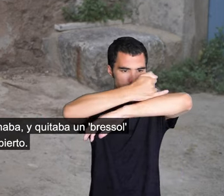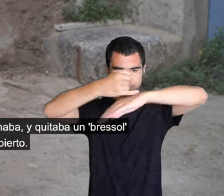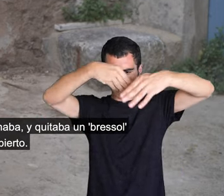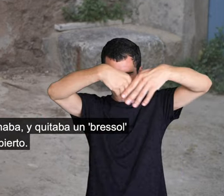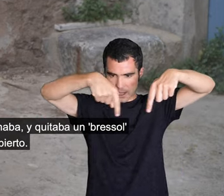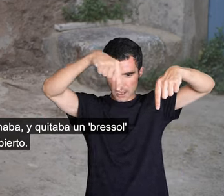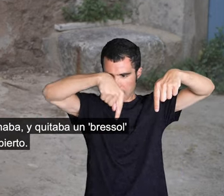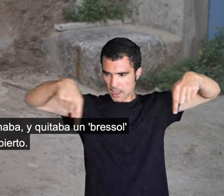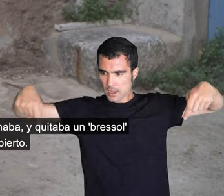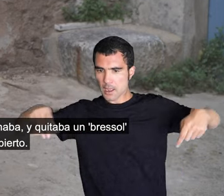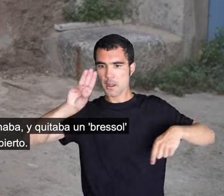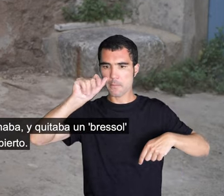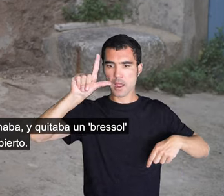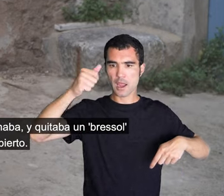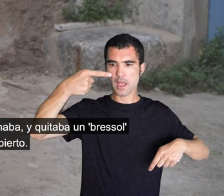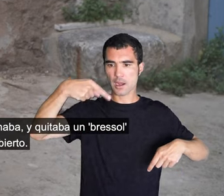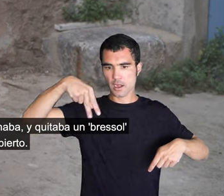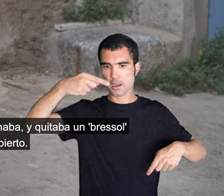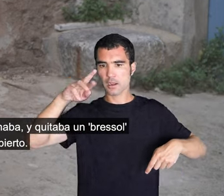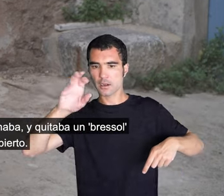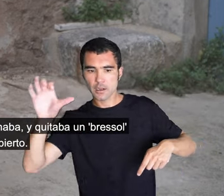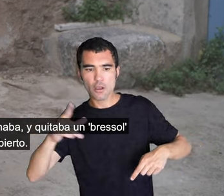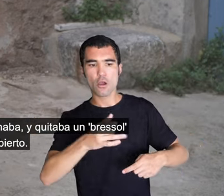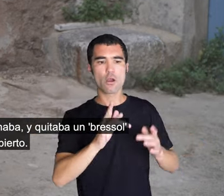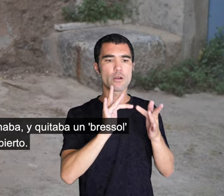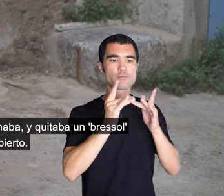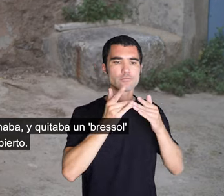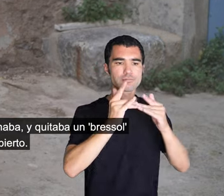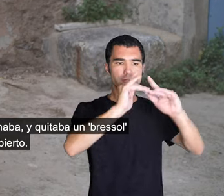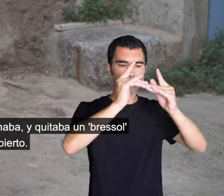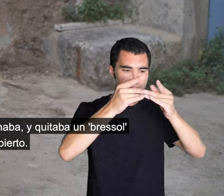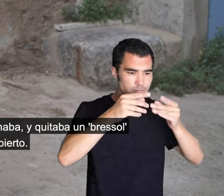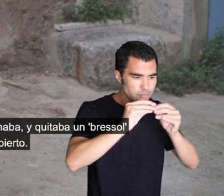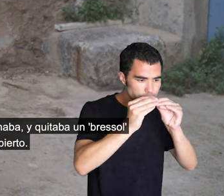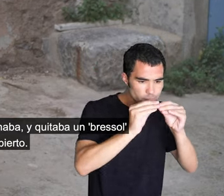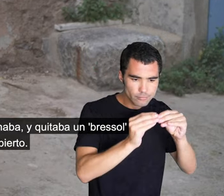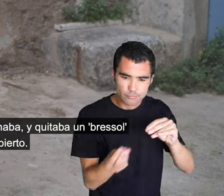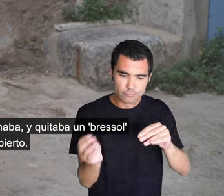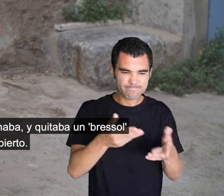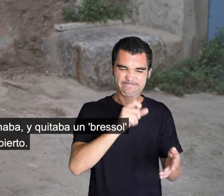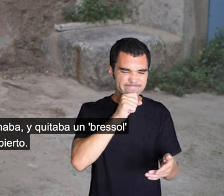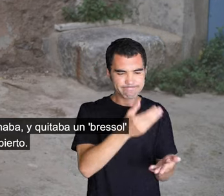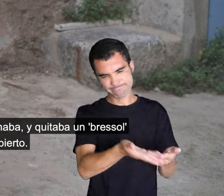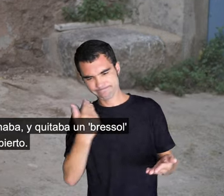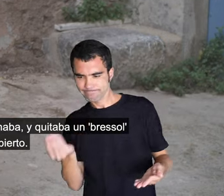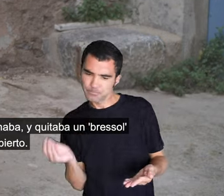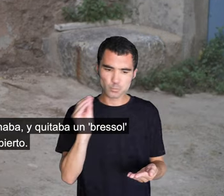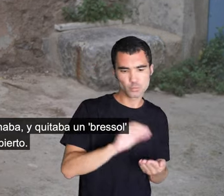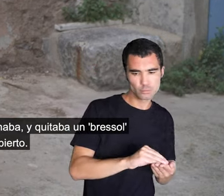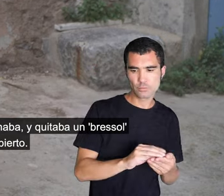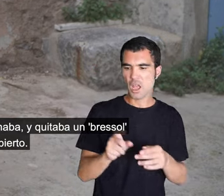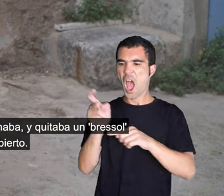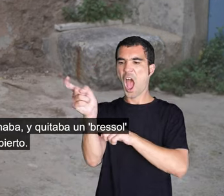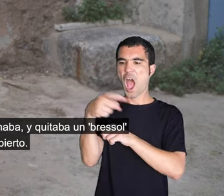faltava un ham, o un bressol que hi deia, i llevava un bressol, i en tornava a posar un altre de nou, i canviava un ham